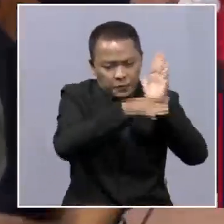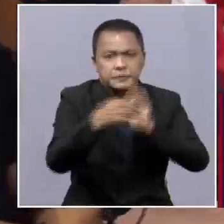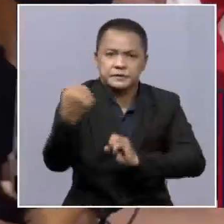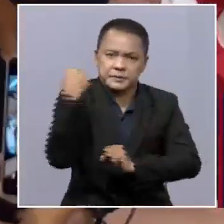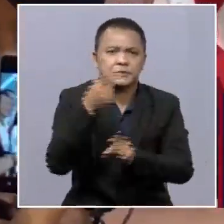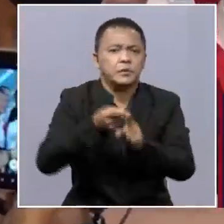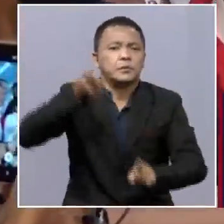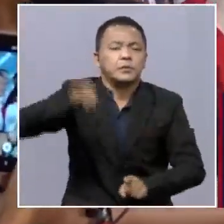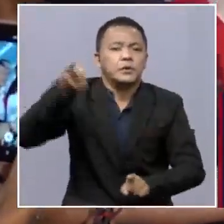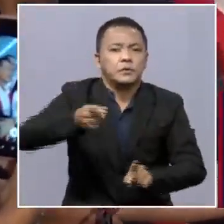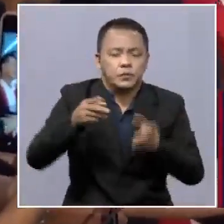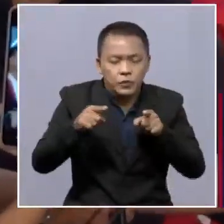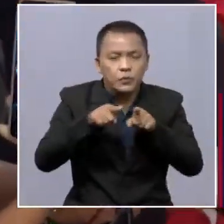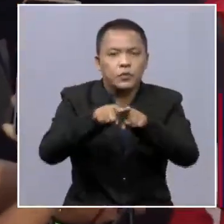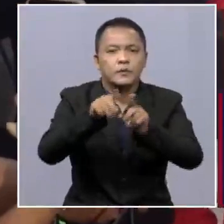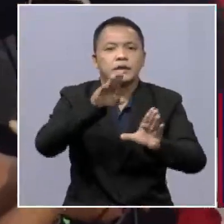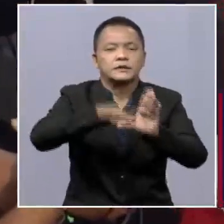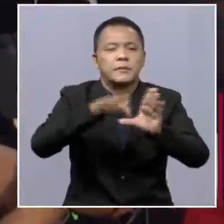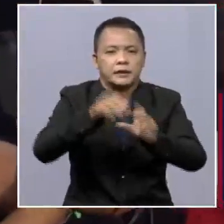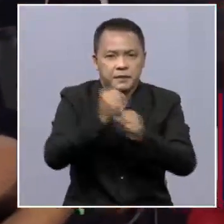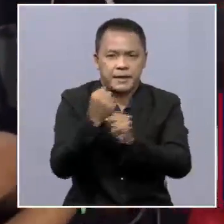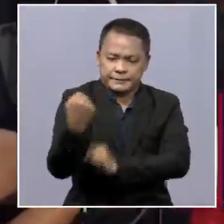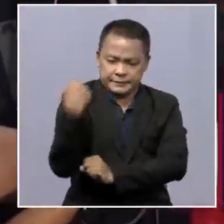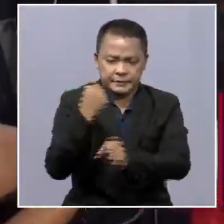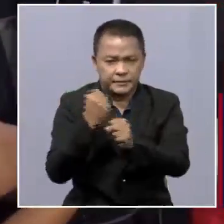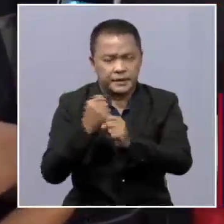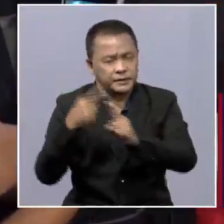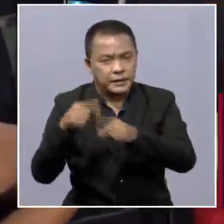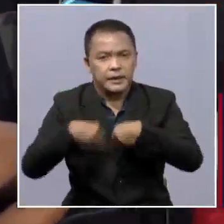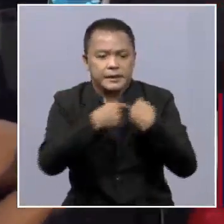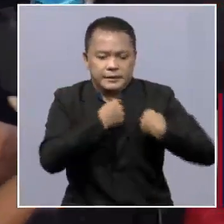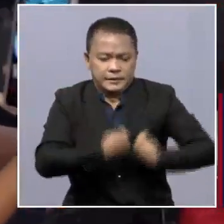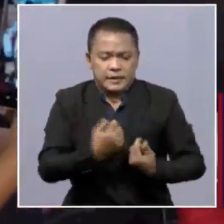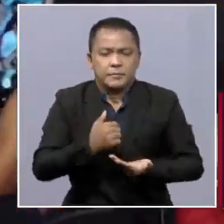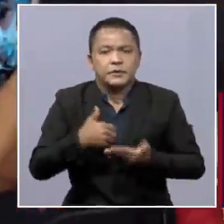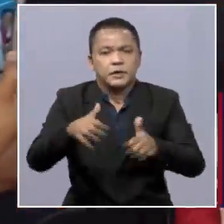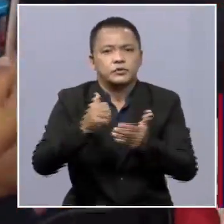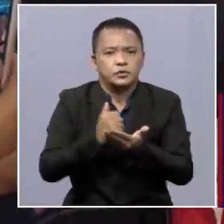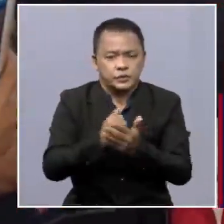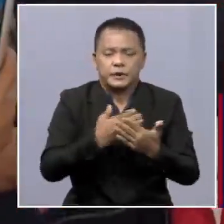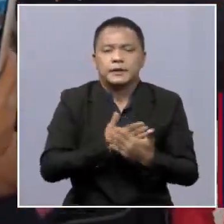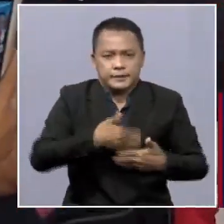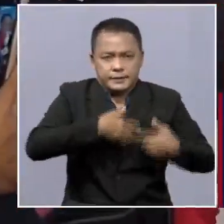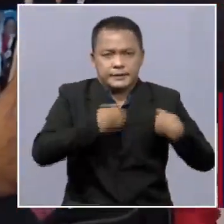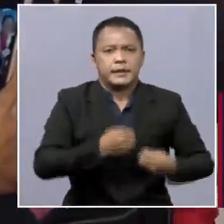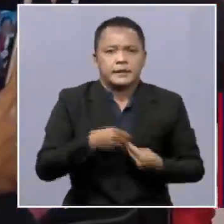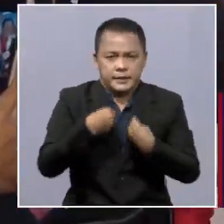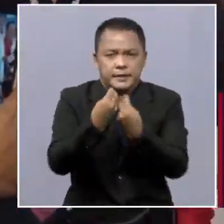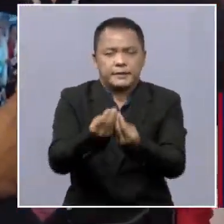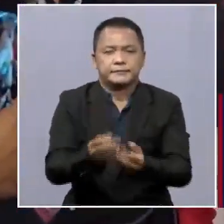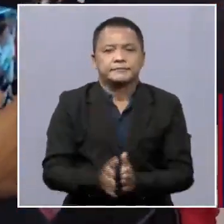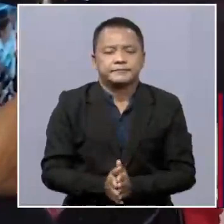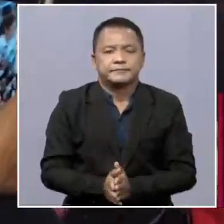แข็งเหมือนเดิมควบคู่กับผู้สมัครที่ทำงานอย่างหนักเพื่อจะได้ชนะใจประชาชนอย่างบริสุทธิ์ใจค่ะ ในส่วน